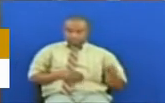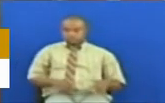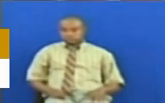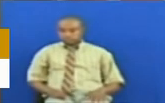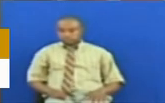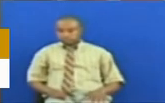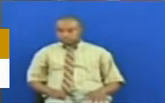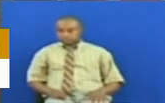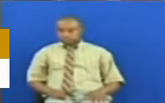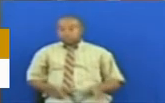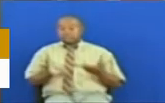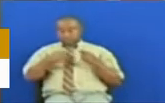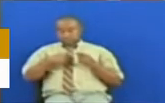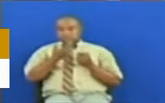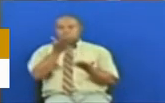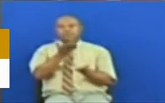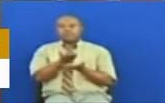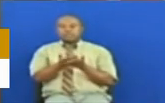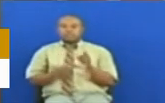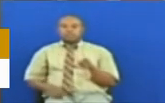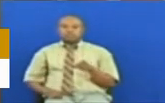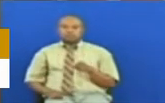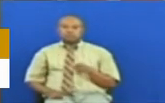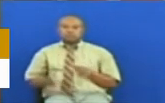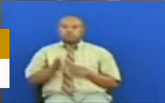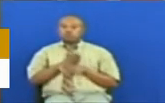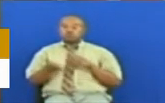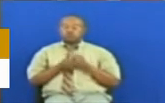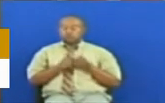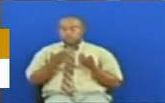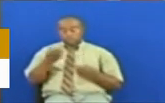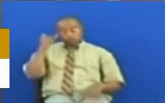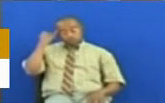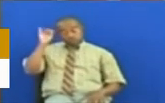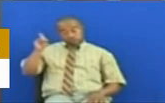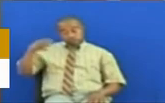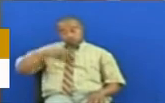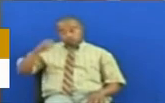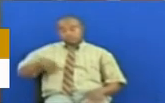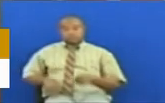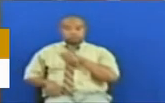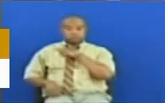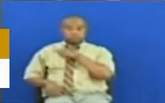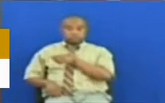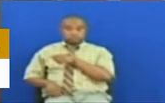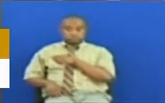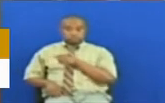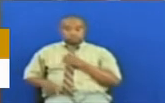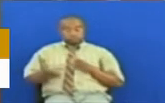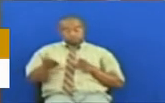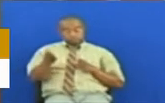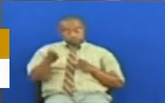nilikuwa pia napendekeza kwamba swala la ushauri, kushauriwa waziri ambaye atakuwa anahusiana na masuala